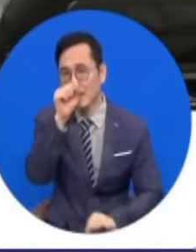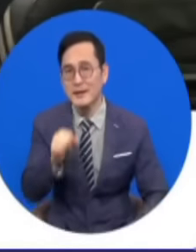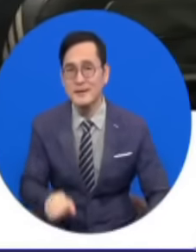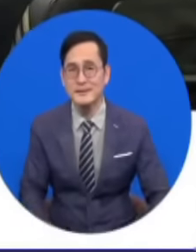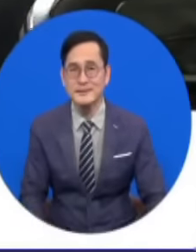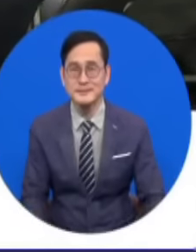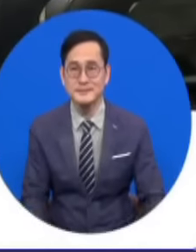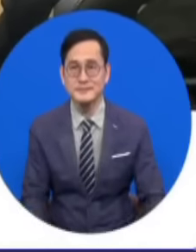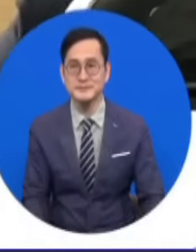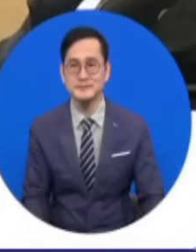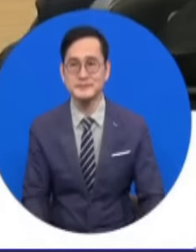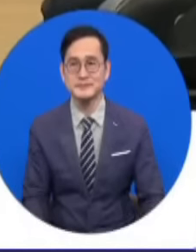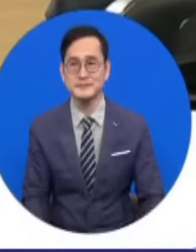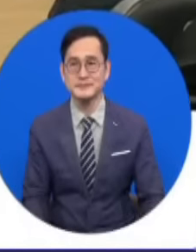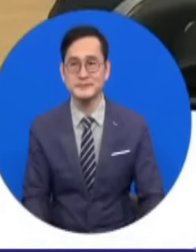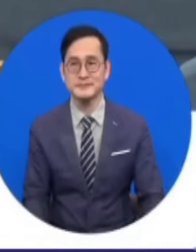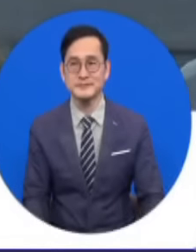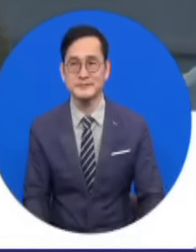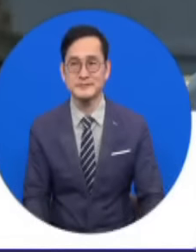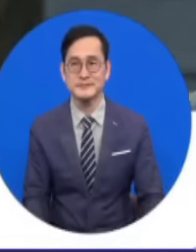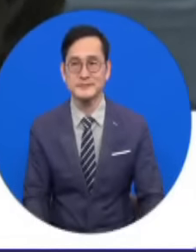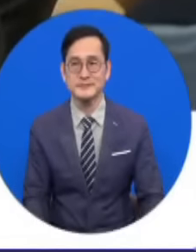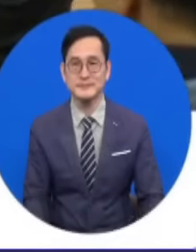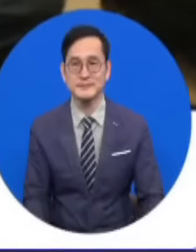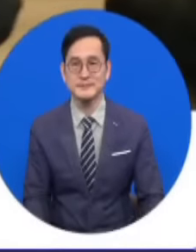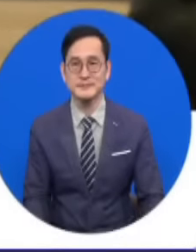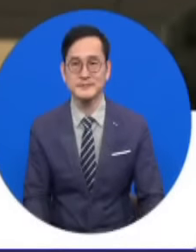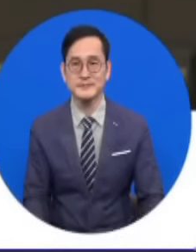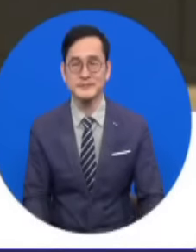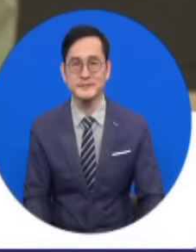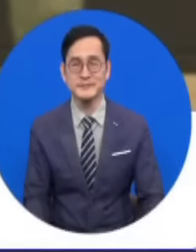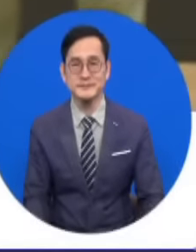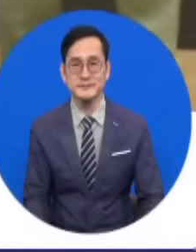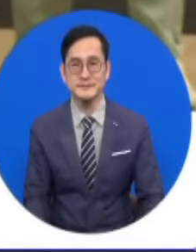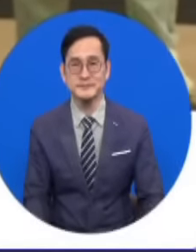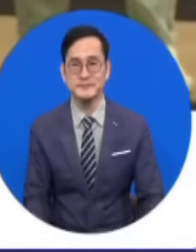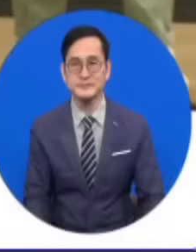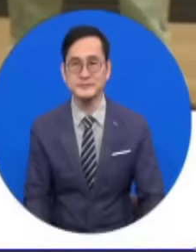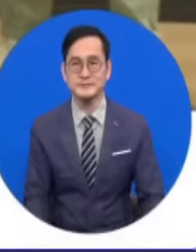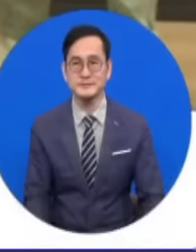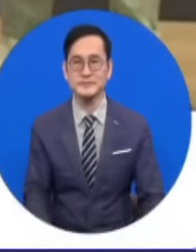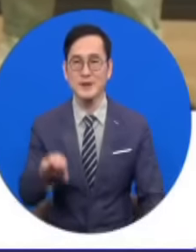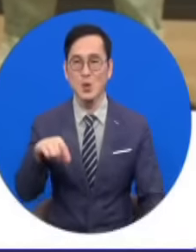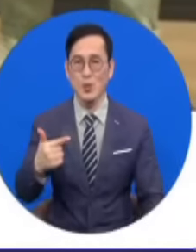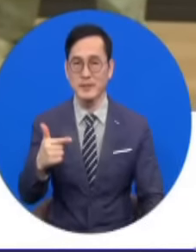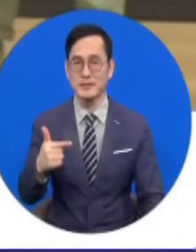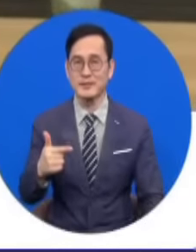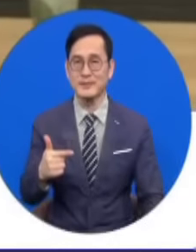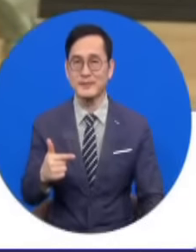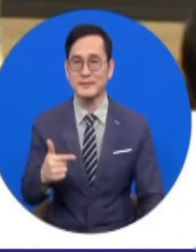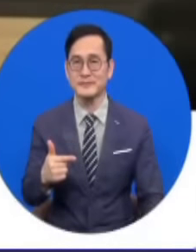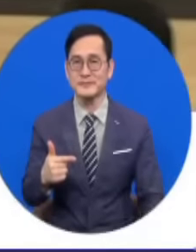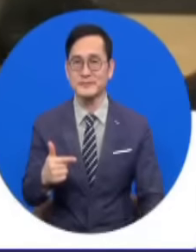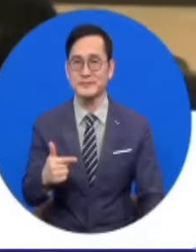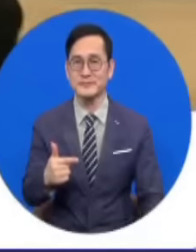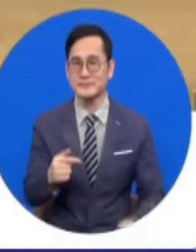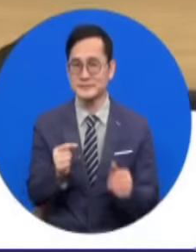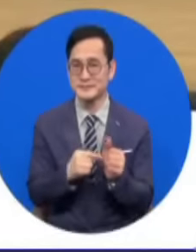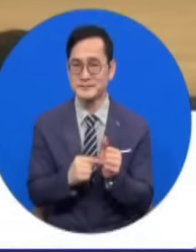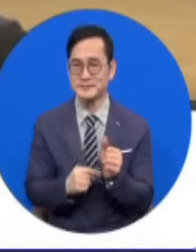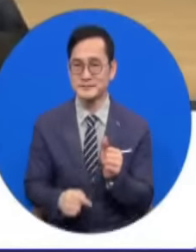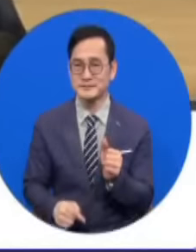이제 뭐 이제 인신 공격 가는 건 여기까지는 스톱해야 된다고 보는 거고요 어튼 원령 의원 측에서는 굉장한 이의